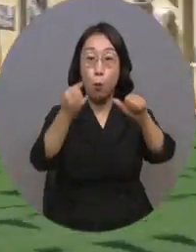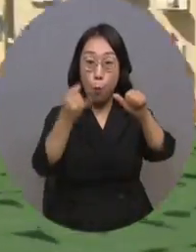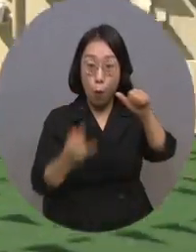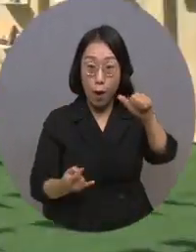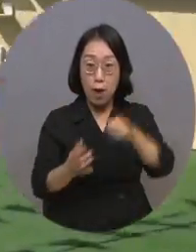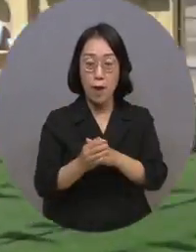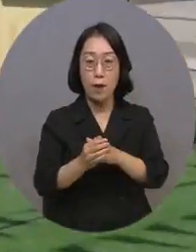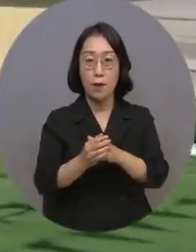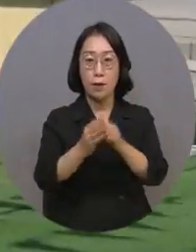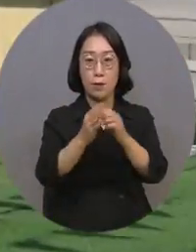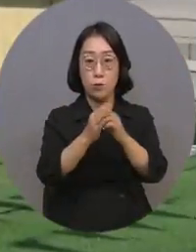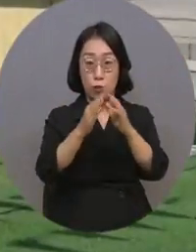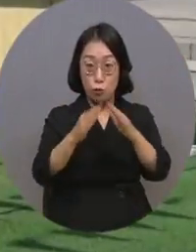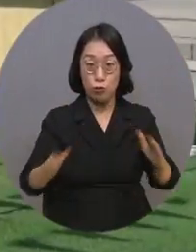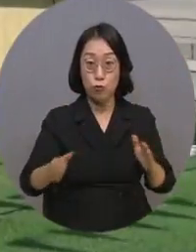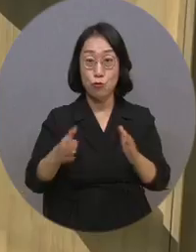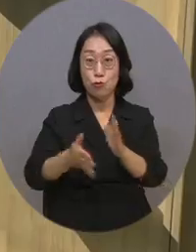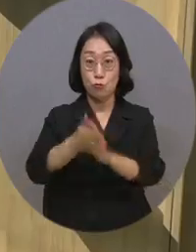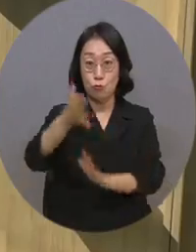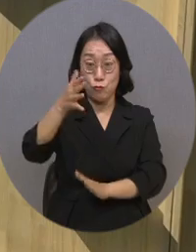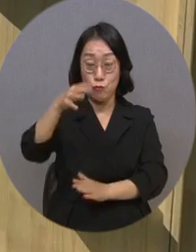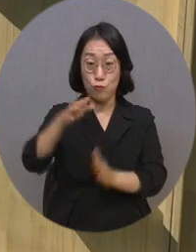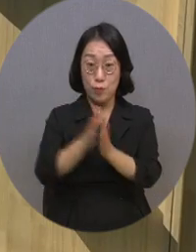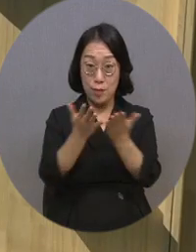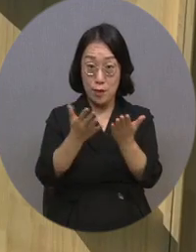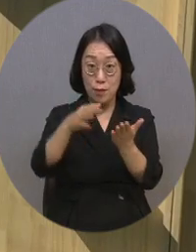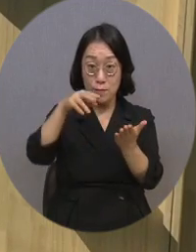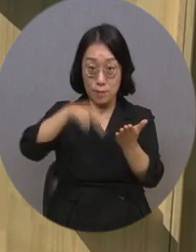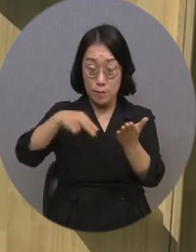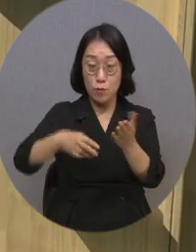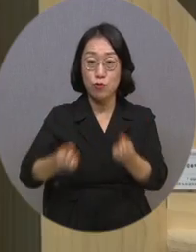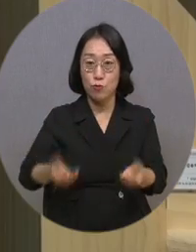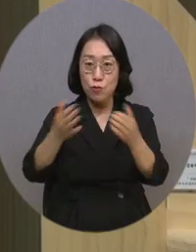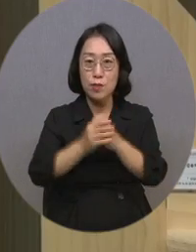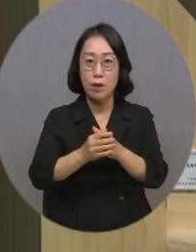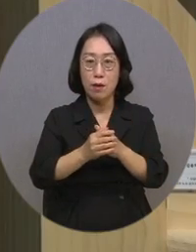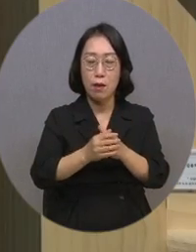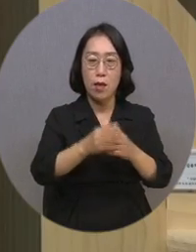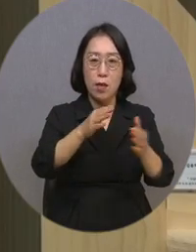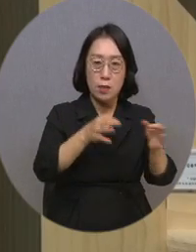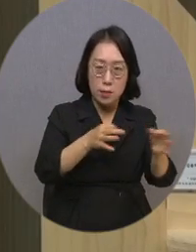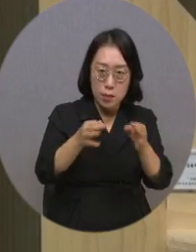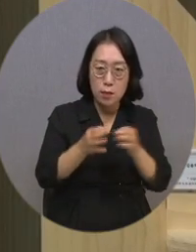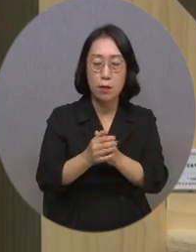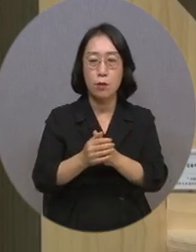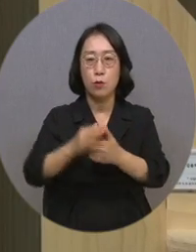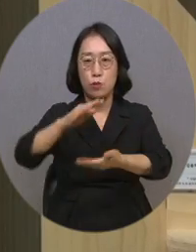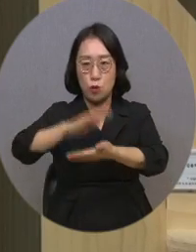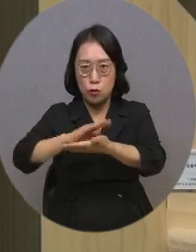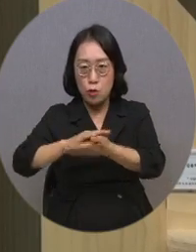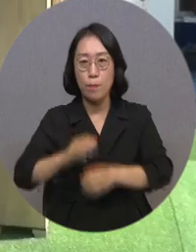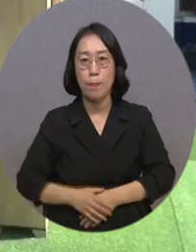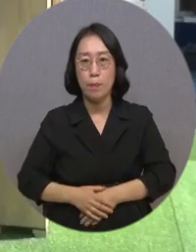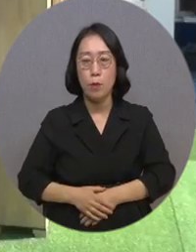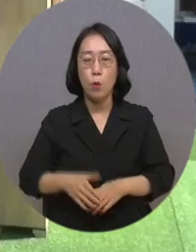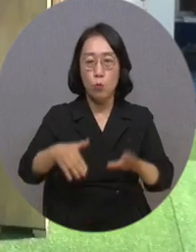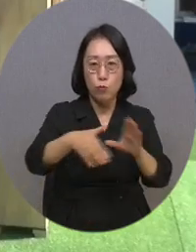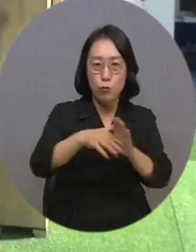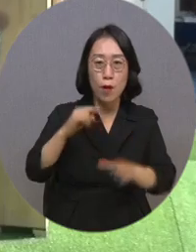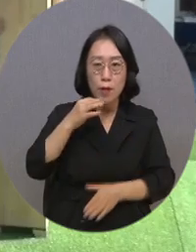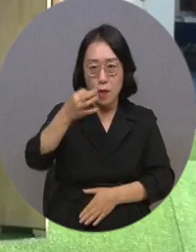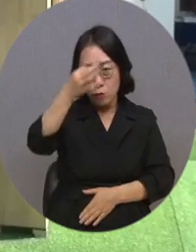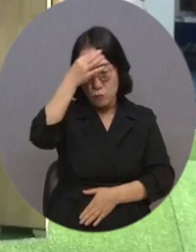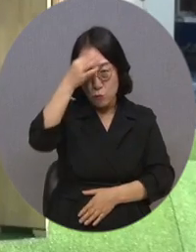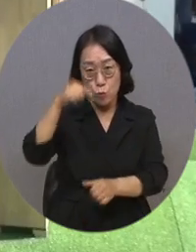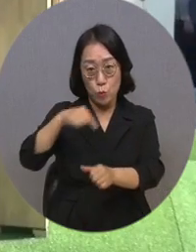맞은 전주 독서대전은 도서관을 찾는 시민들, 서점과 출판사, 지역 작가, 문화예술계와